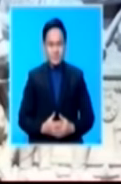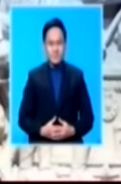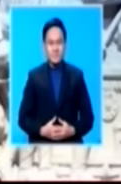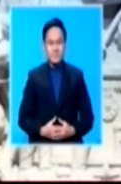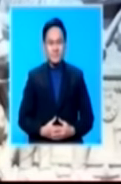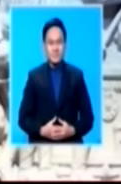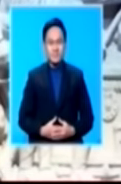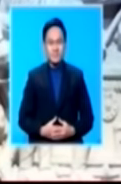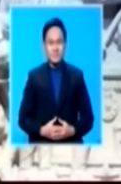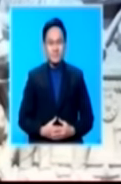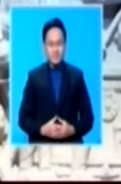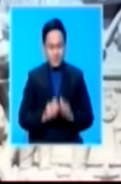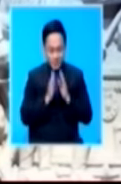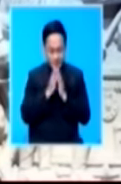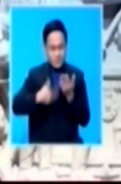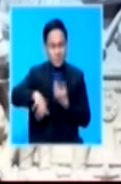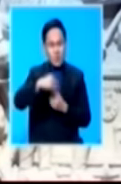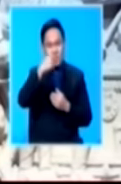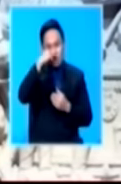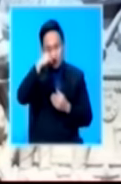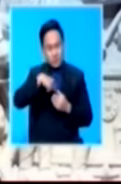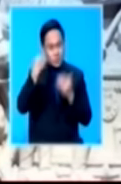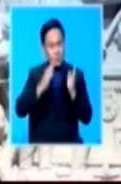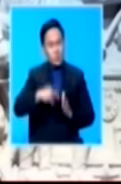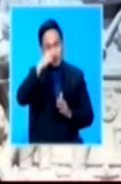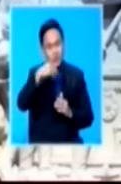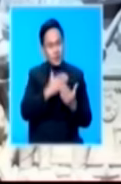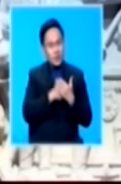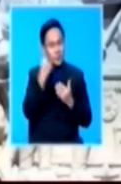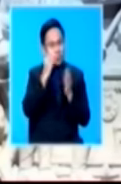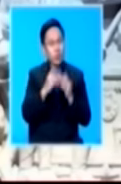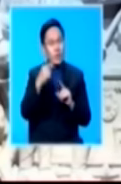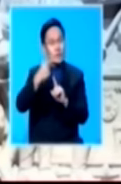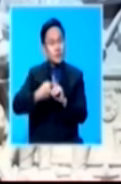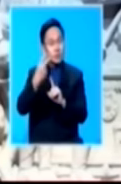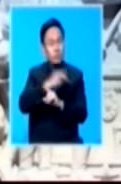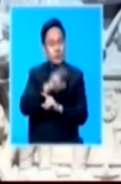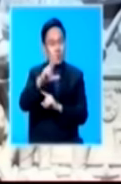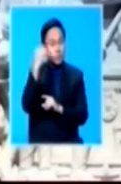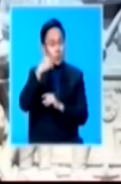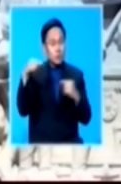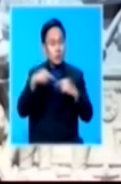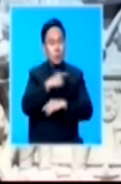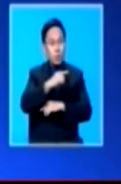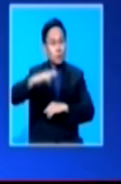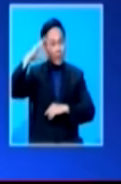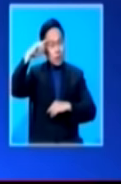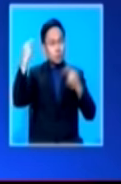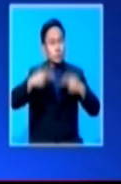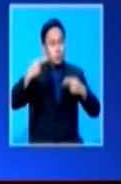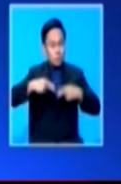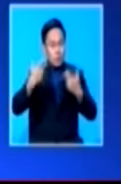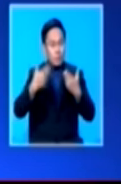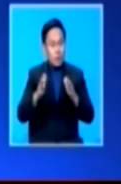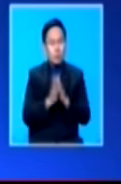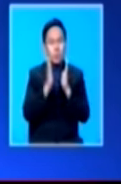สวัสดีครับพ่อแม่พี่น้องชาวไทยที่รักทุกท่านวันที่3กุมภาพันธ์ของทุกปีเป็นวันทหารผ่านศึกเป็นวันที่